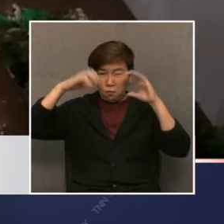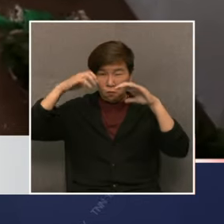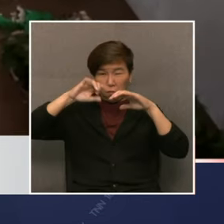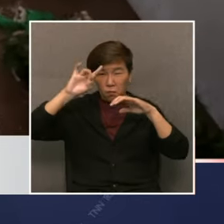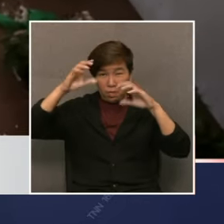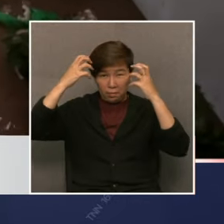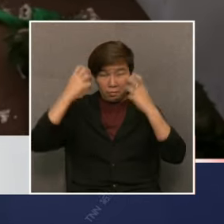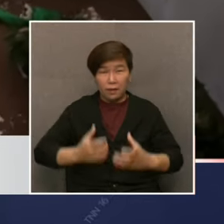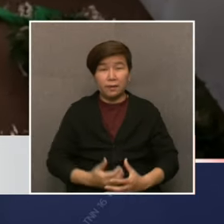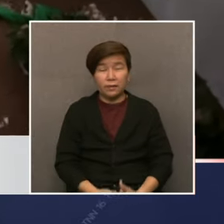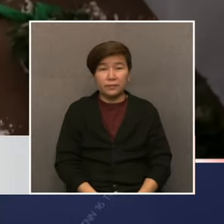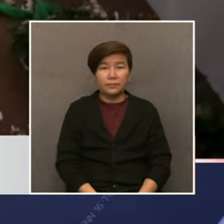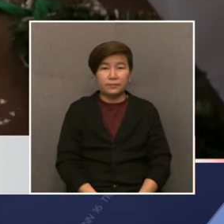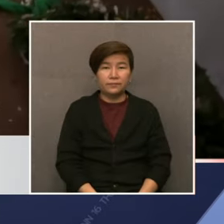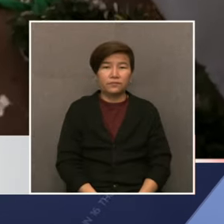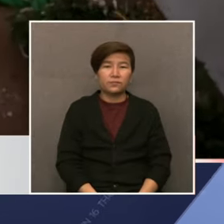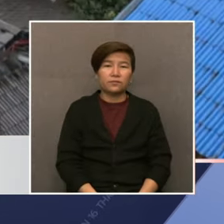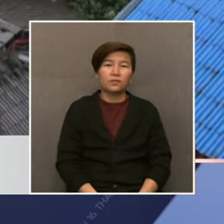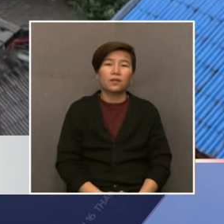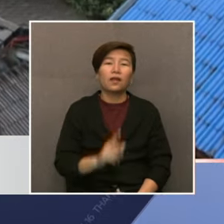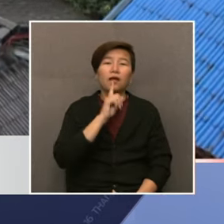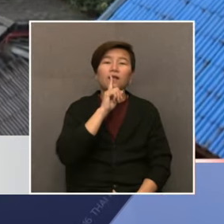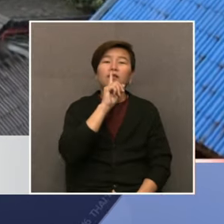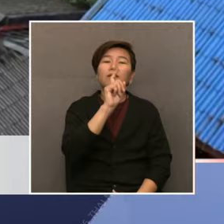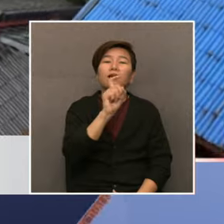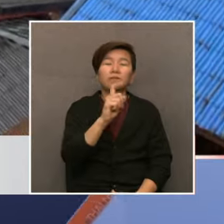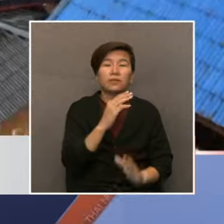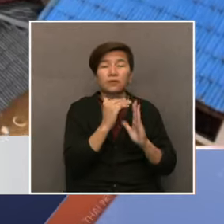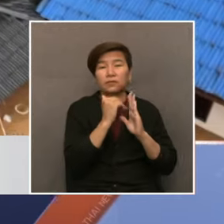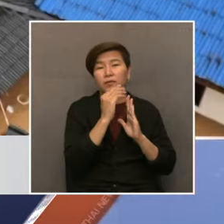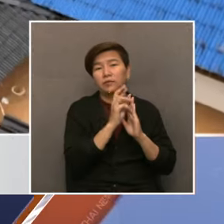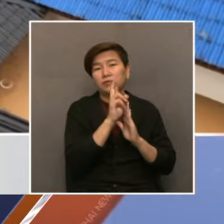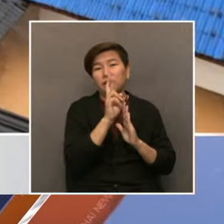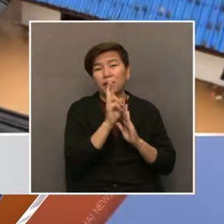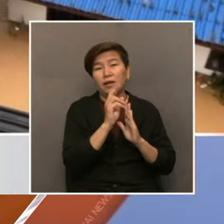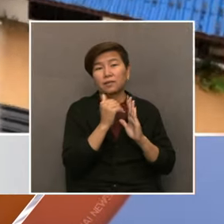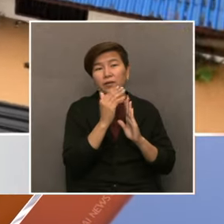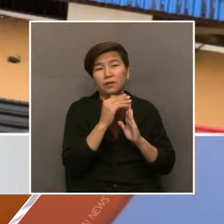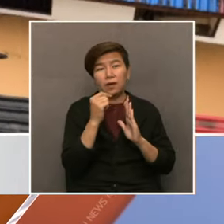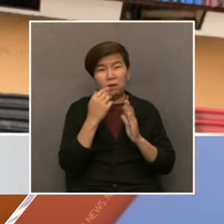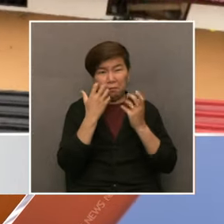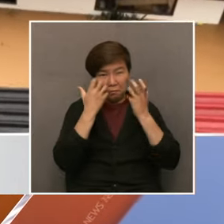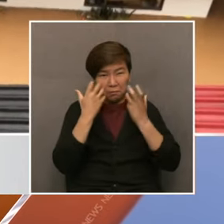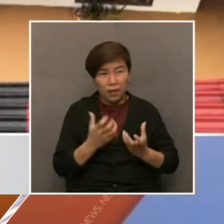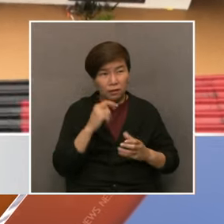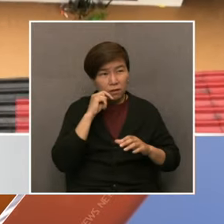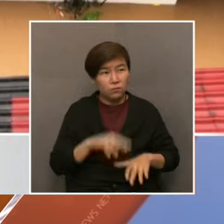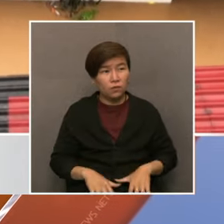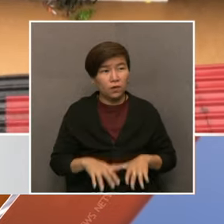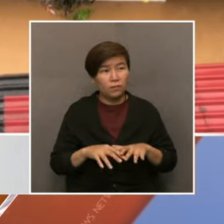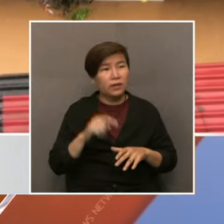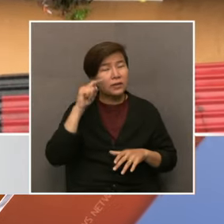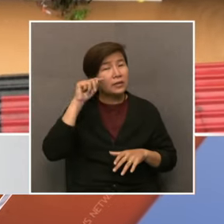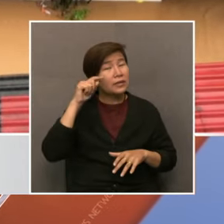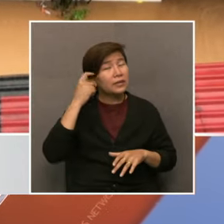ว่านี้ครับ ค่ะท่านคะคำถามสุดท้ายค่ะท่านเชื่อว่าชาวเชียงรายชาวภาคเหนือก็อยากจะรู้นะคะสถานการณ์หนักขนาดนี้คาดว่าน้ำจะ